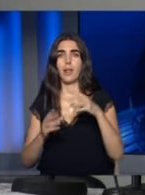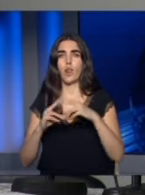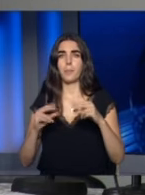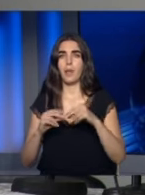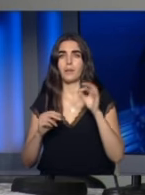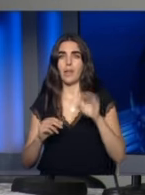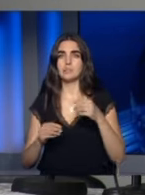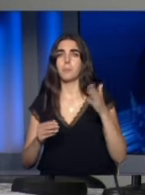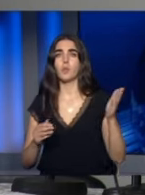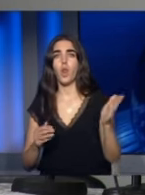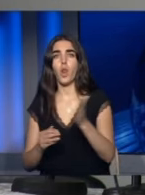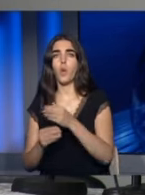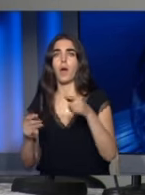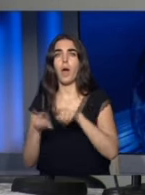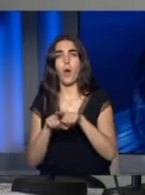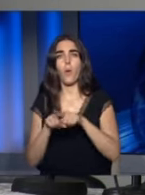الغرب